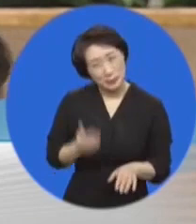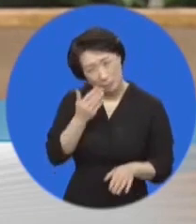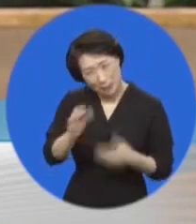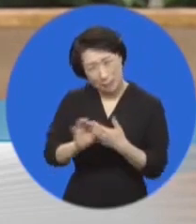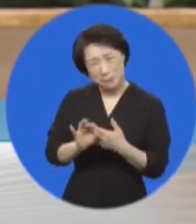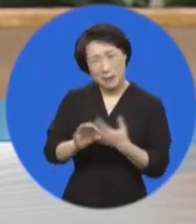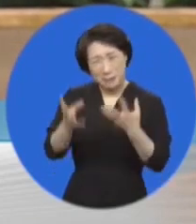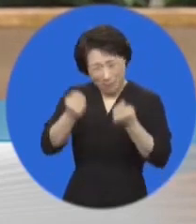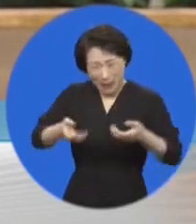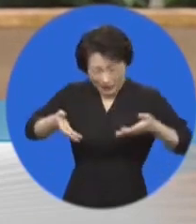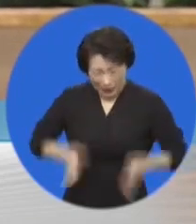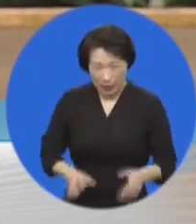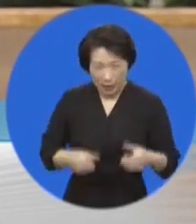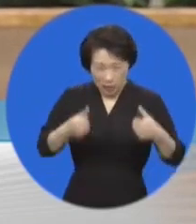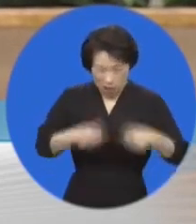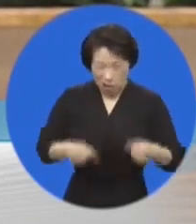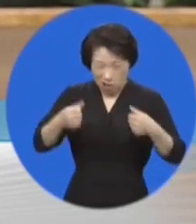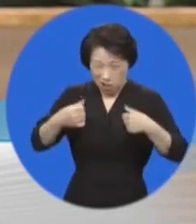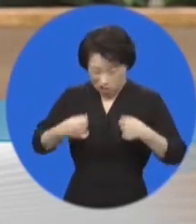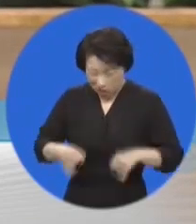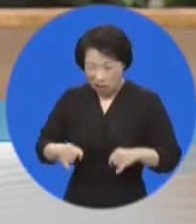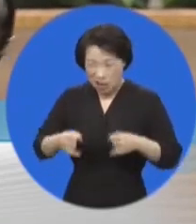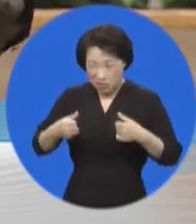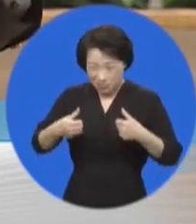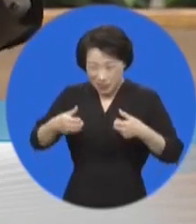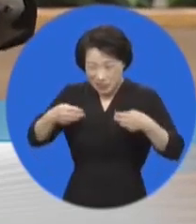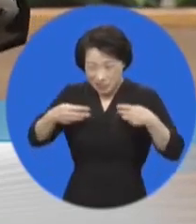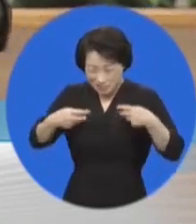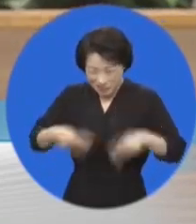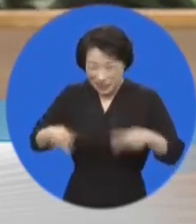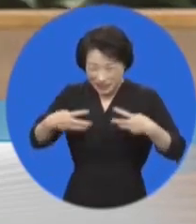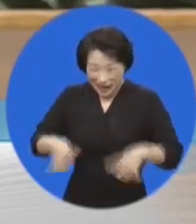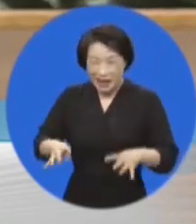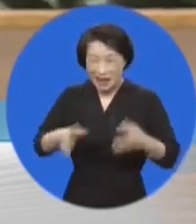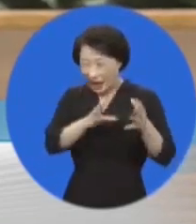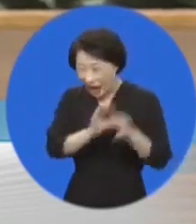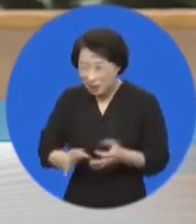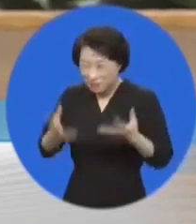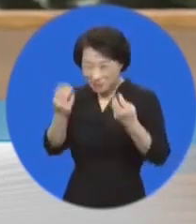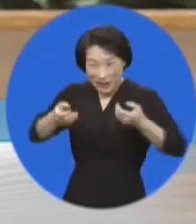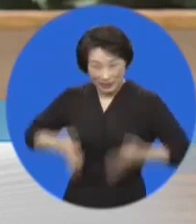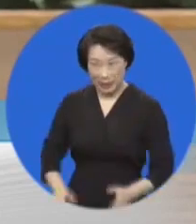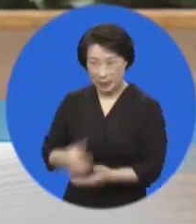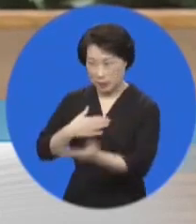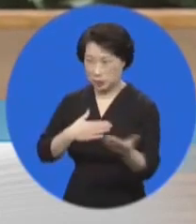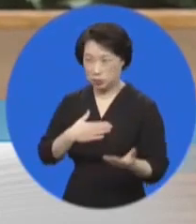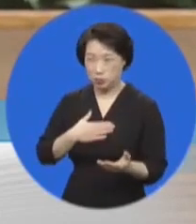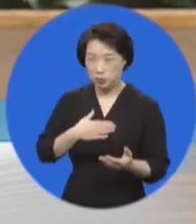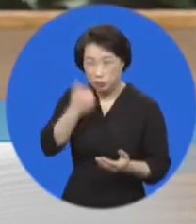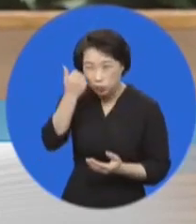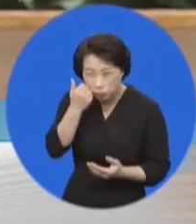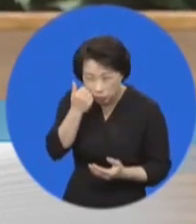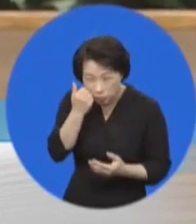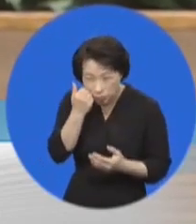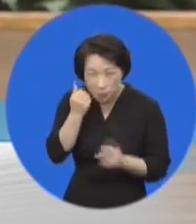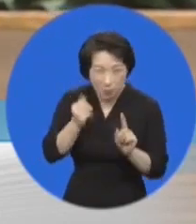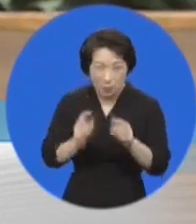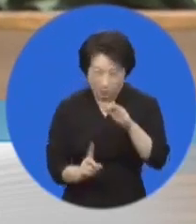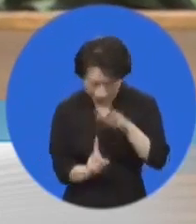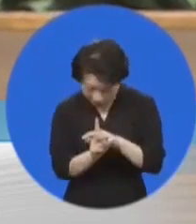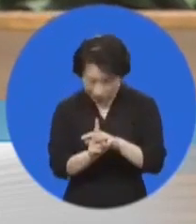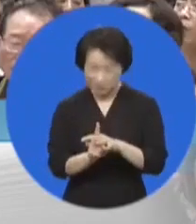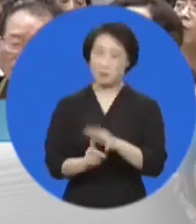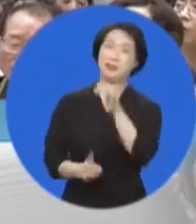날수만 있으면 쌍둥이로 삼쌍둥이로 사쌍둥이로 팍 나야 그중에 어느 누군가 무엇인가